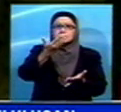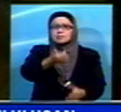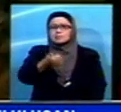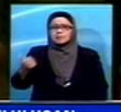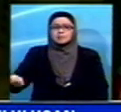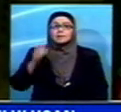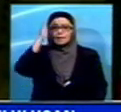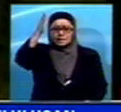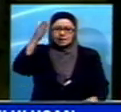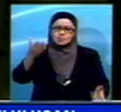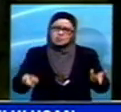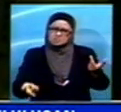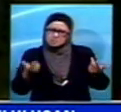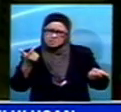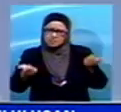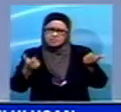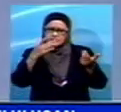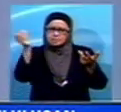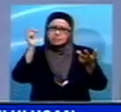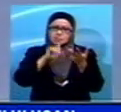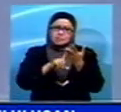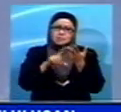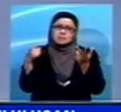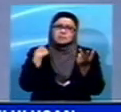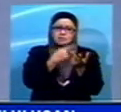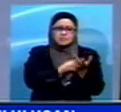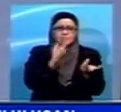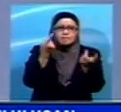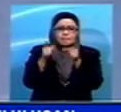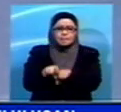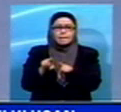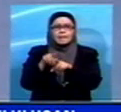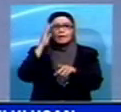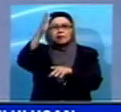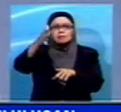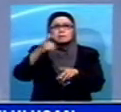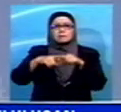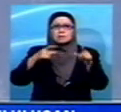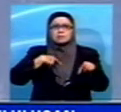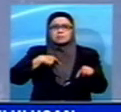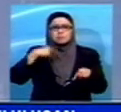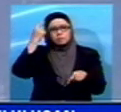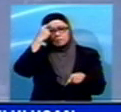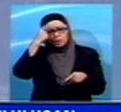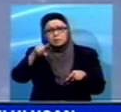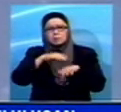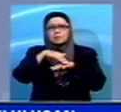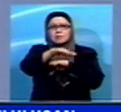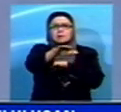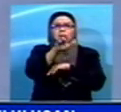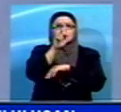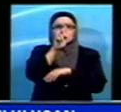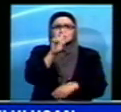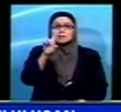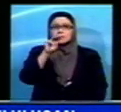dan nah selain kepada itu kita juga mungkin akan mempertimbangkan untuk mengantar eh caddy